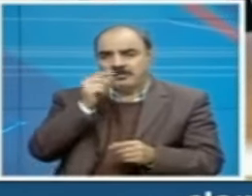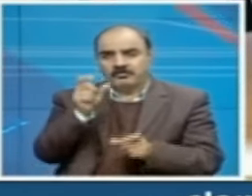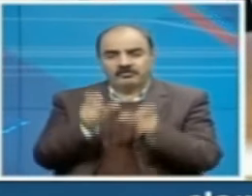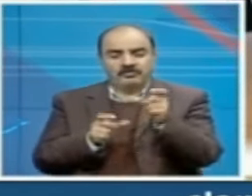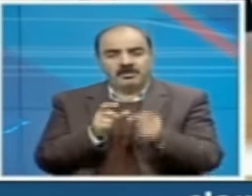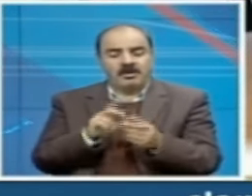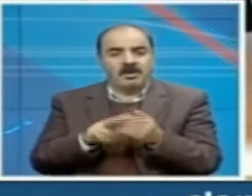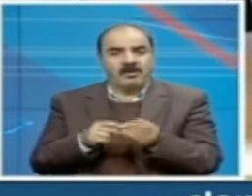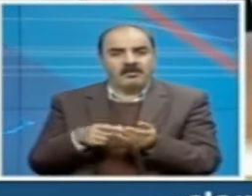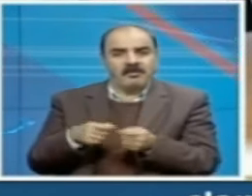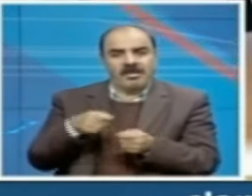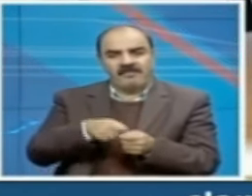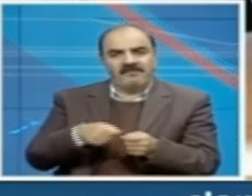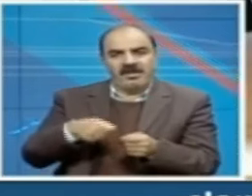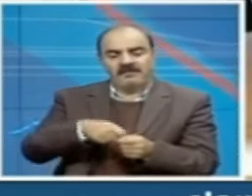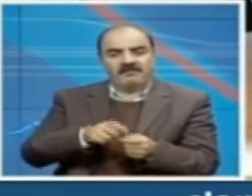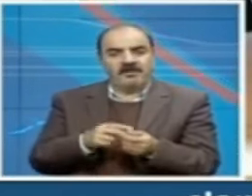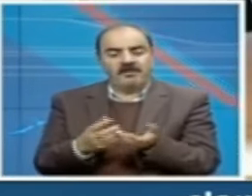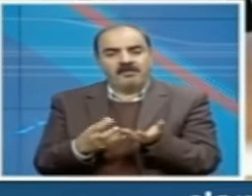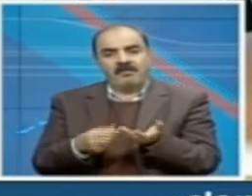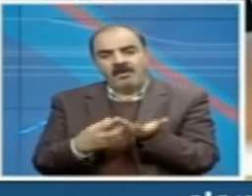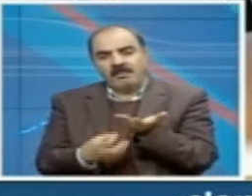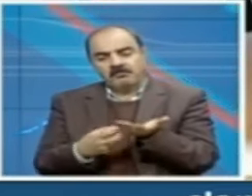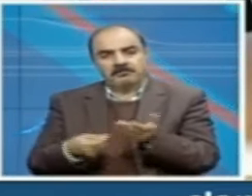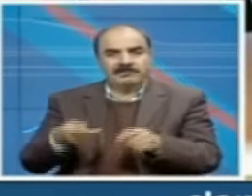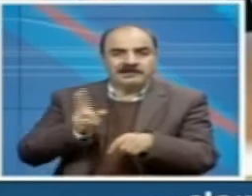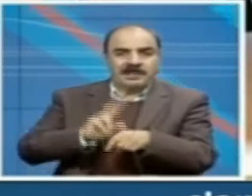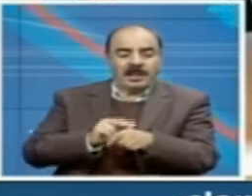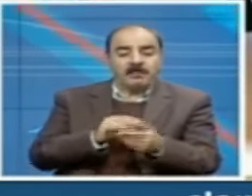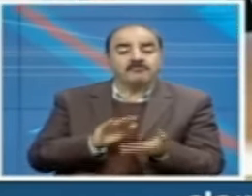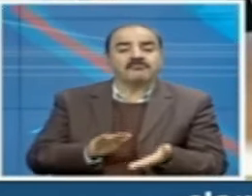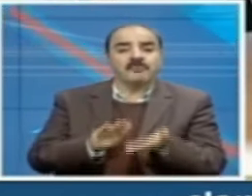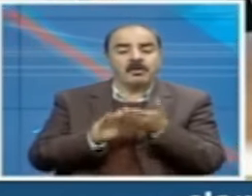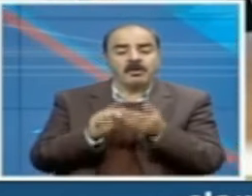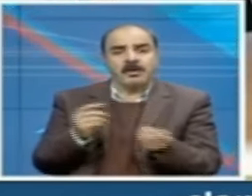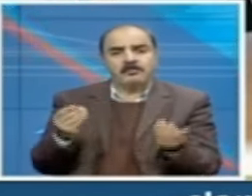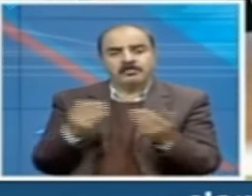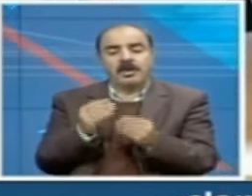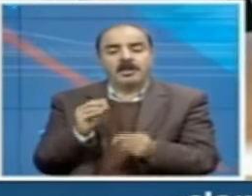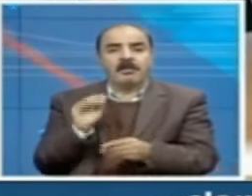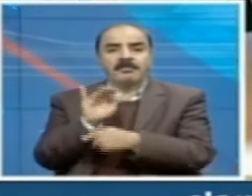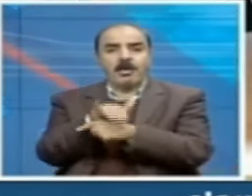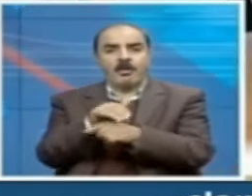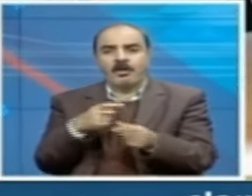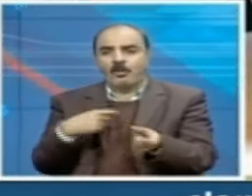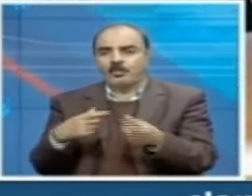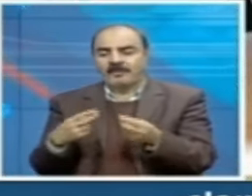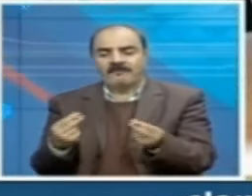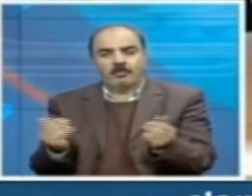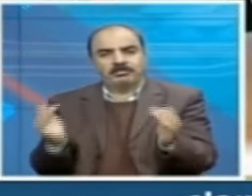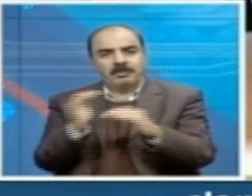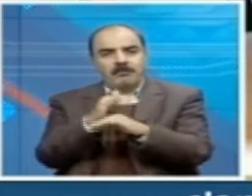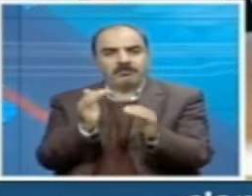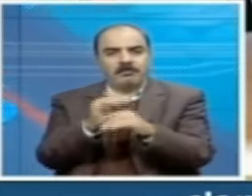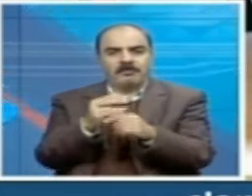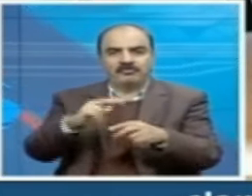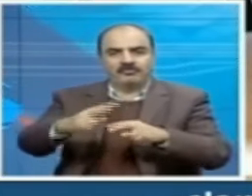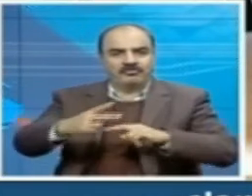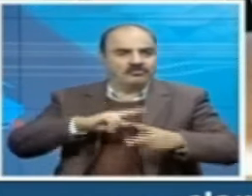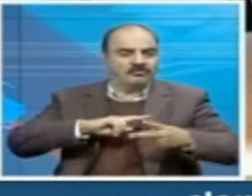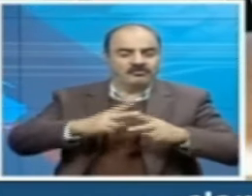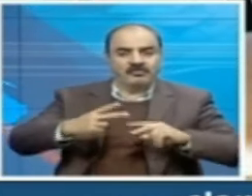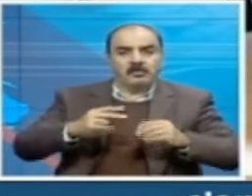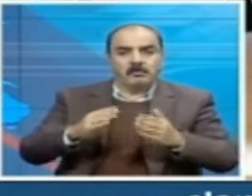كافة المصروفات والعمولات الخاصة بخدمات التحويلات البنكية الإلكترونية للأفراد